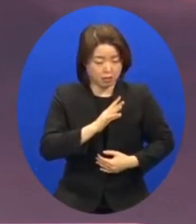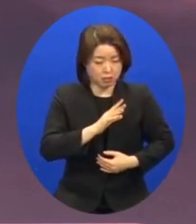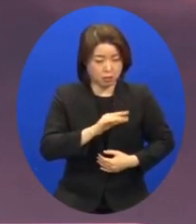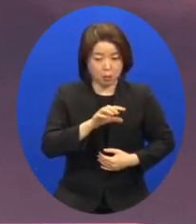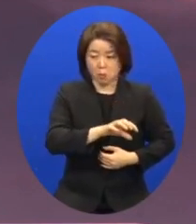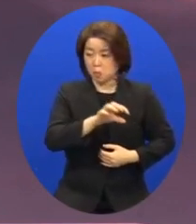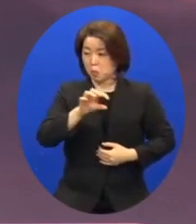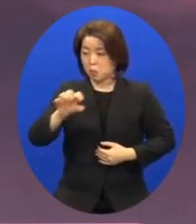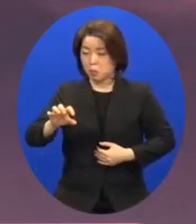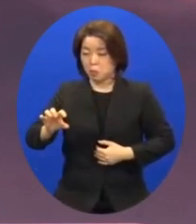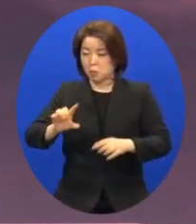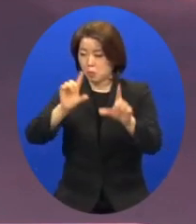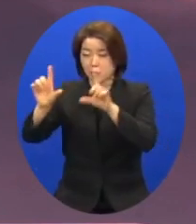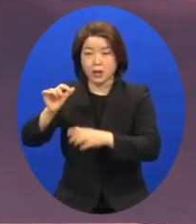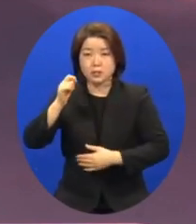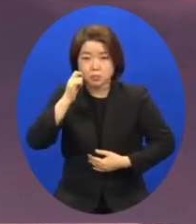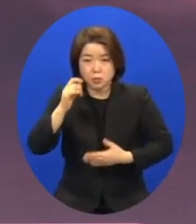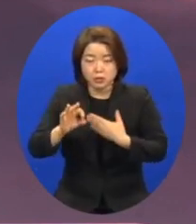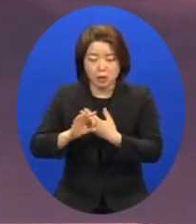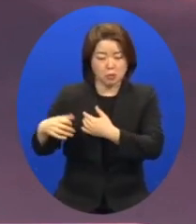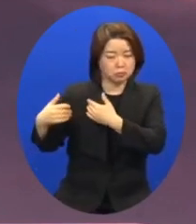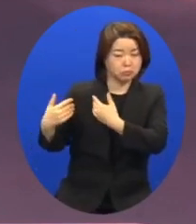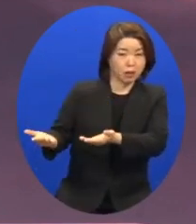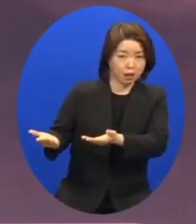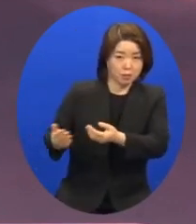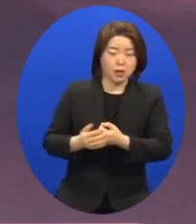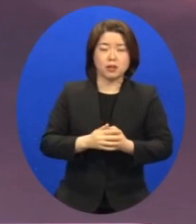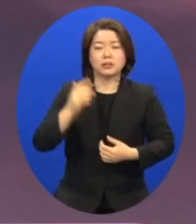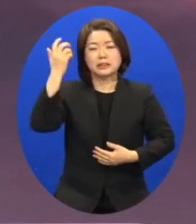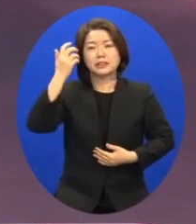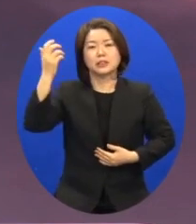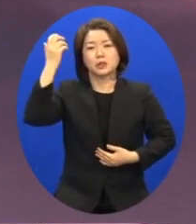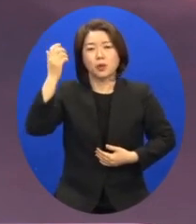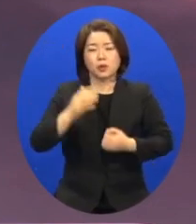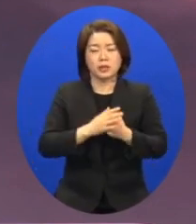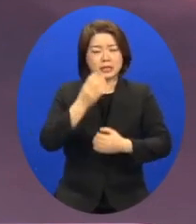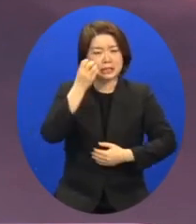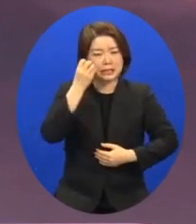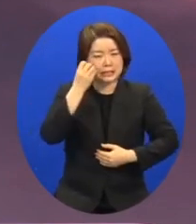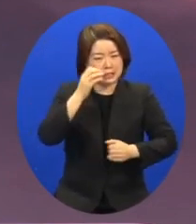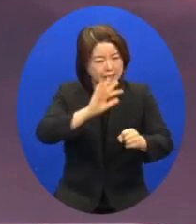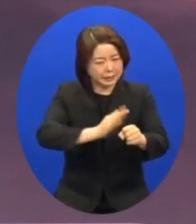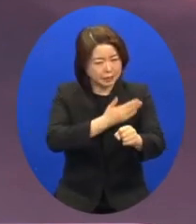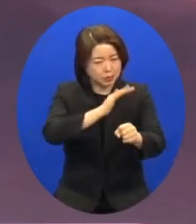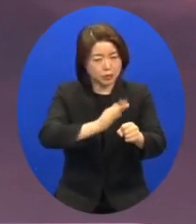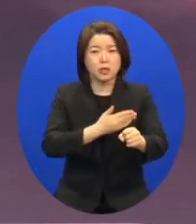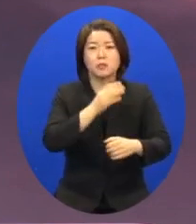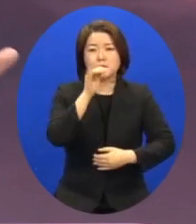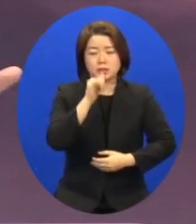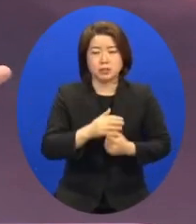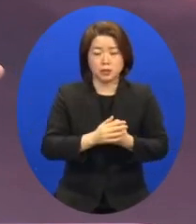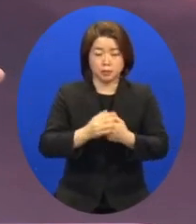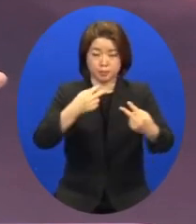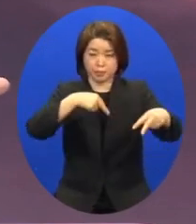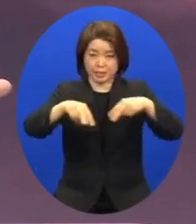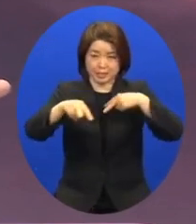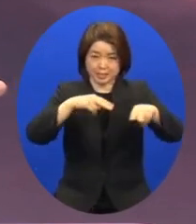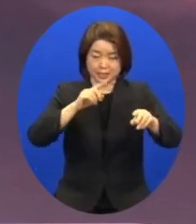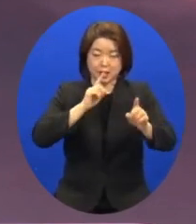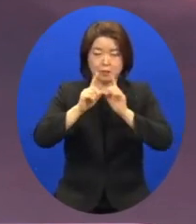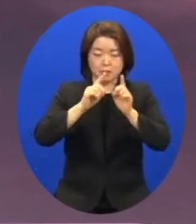못하는 것을 내버려 두면 우리의 영혼은 이상하게 왜곡이 되어버립니다 4 사게 말씀 기도회를 하고